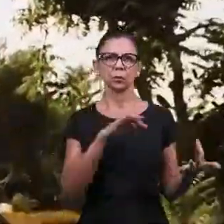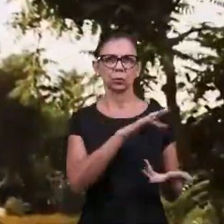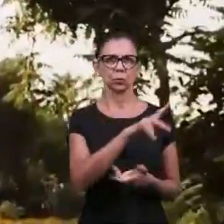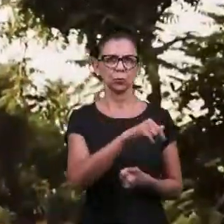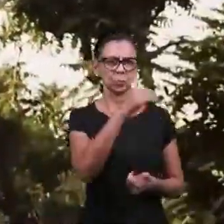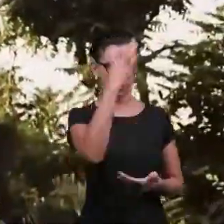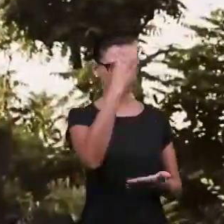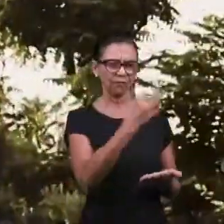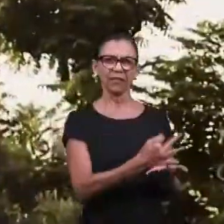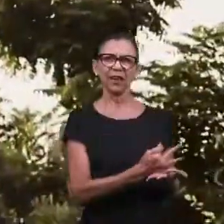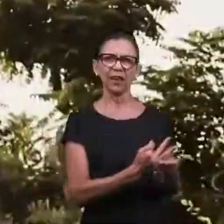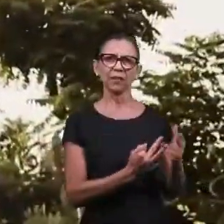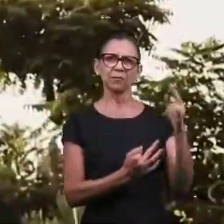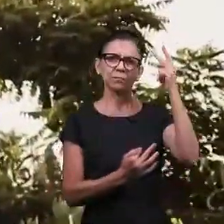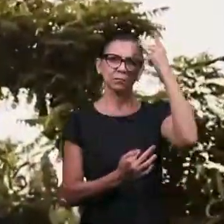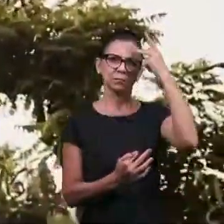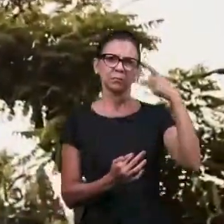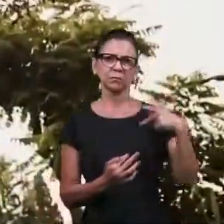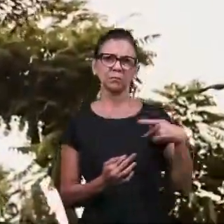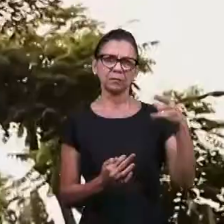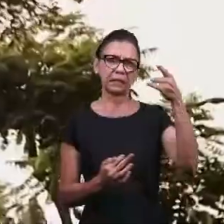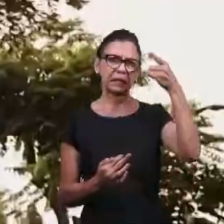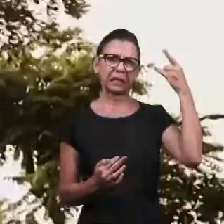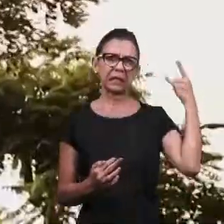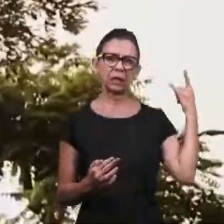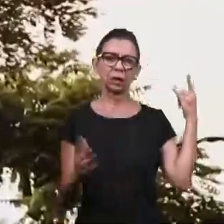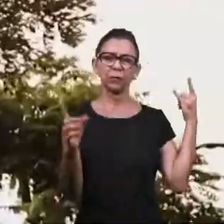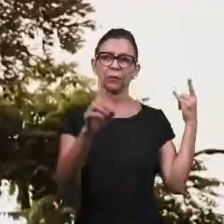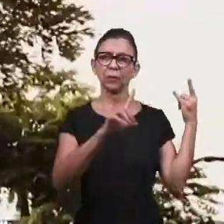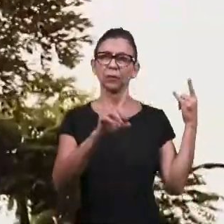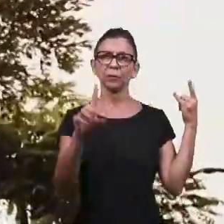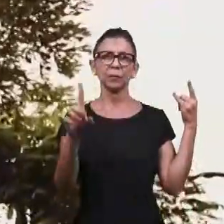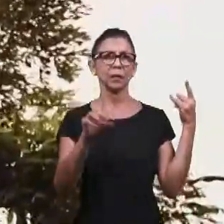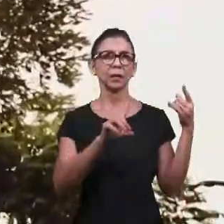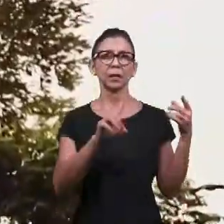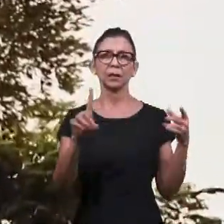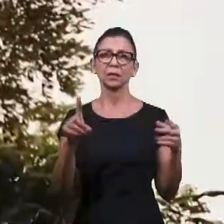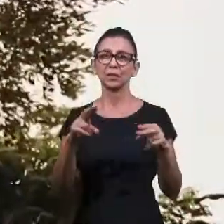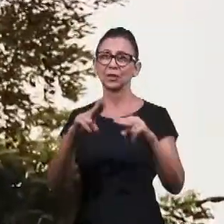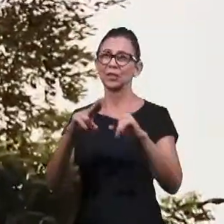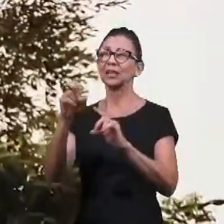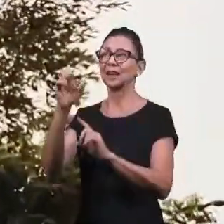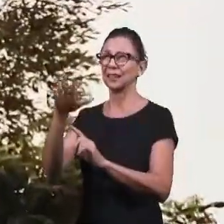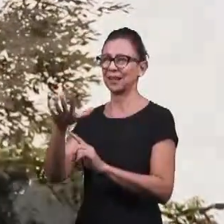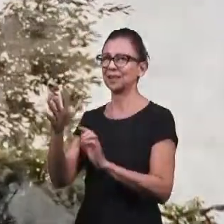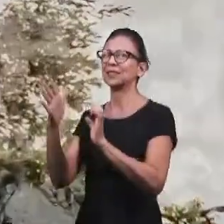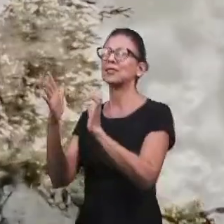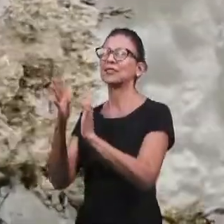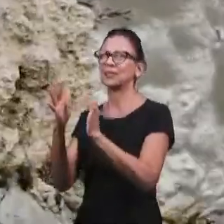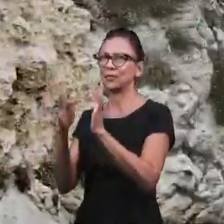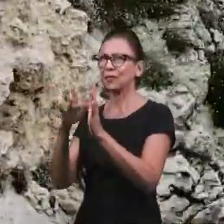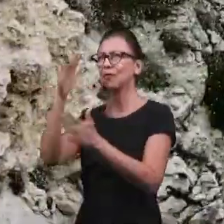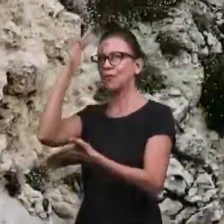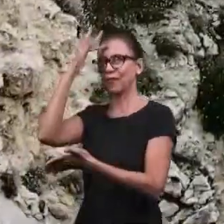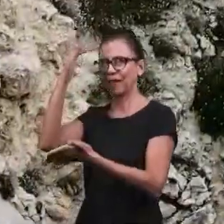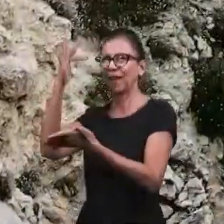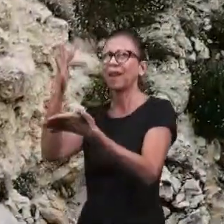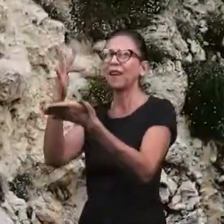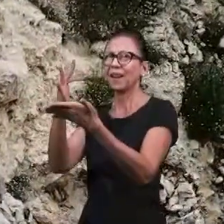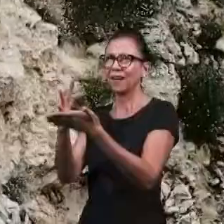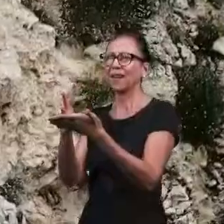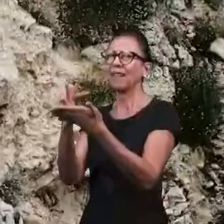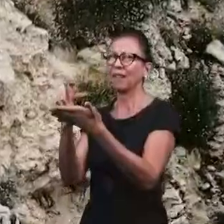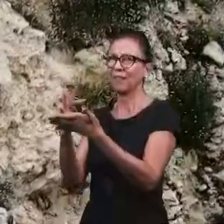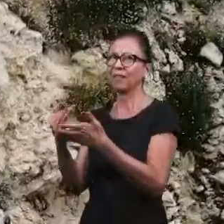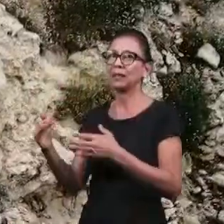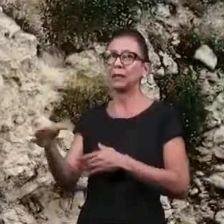Псалом, который говорит, что вера моя, она не основывается больше ни на чем, как